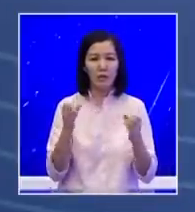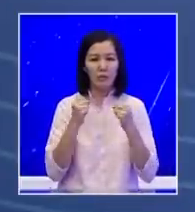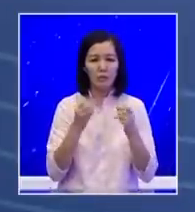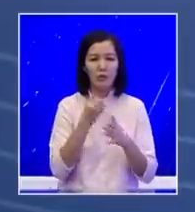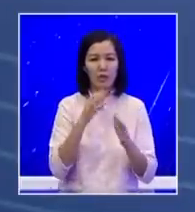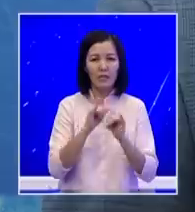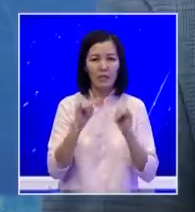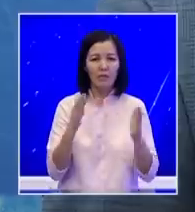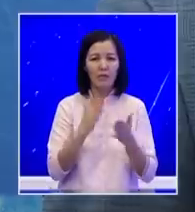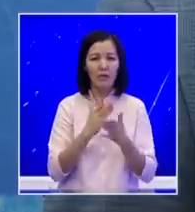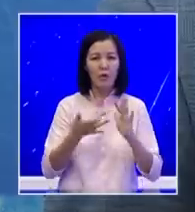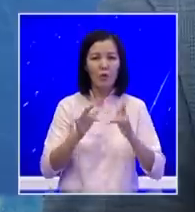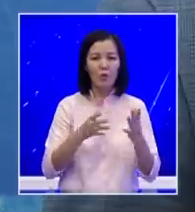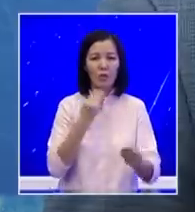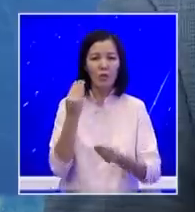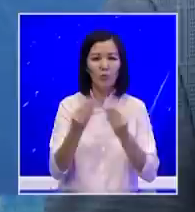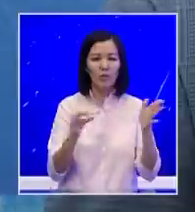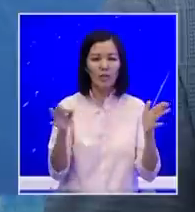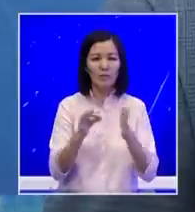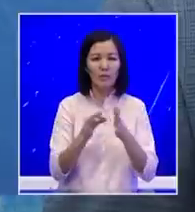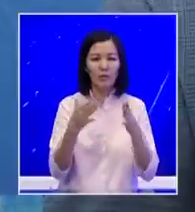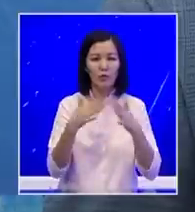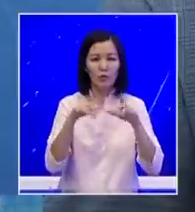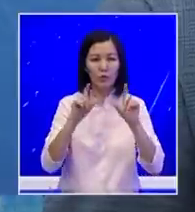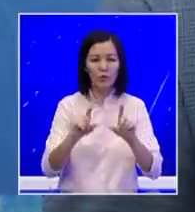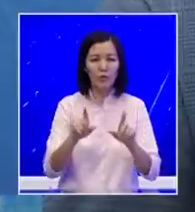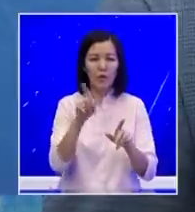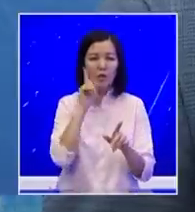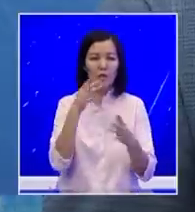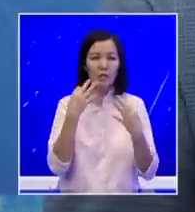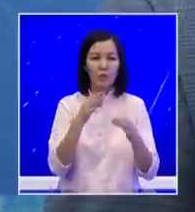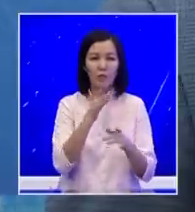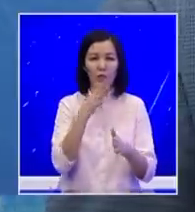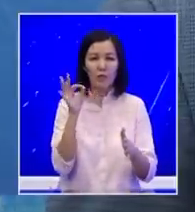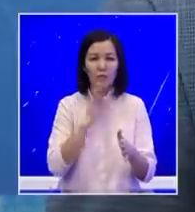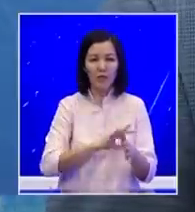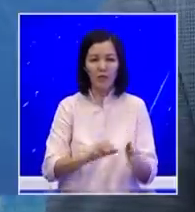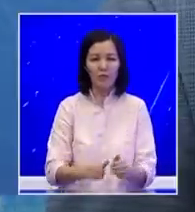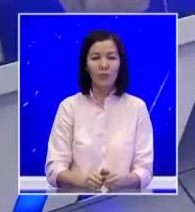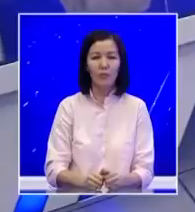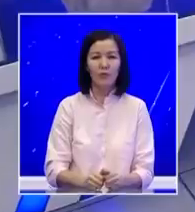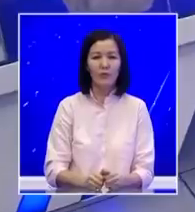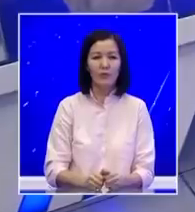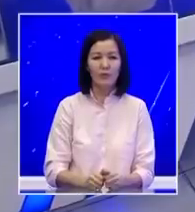дамып жатыр. Онлайн ойынның мақсаты үйде отырған кезде жастардың бос уақытын тиімді пайдалану.